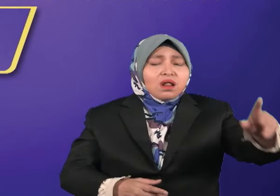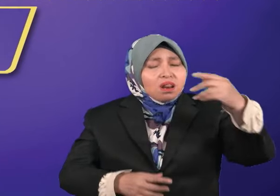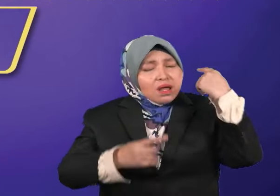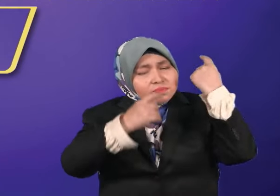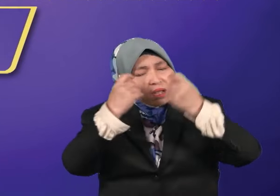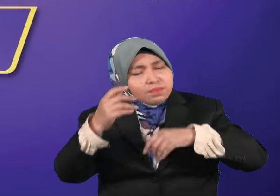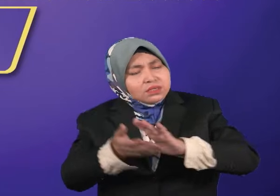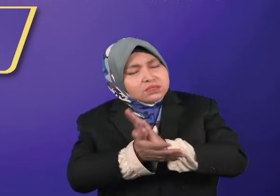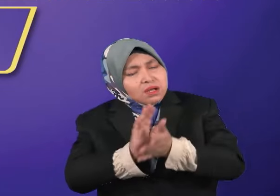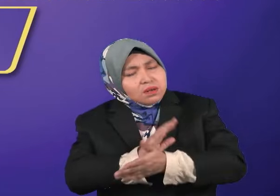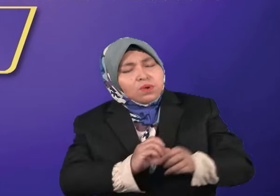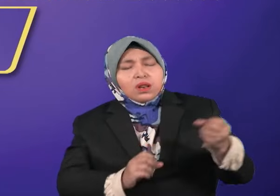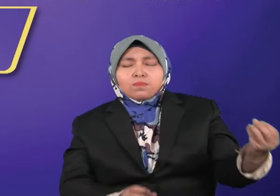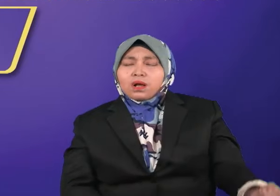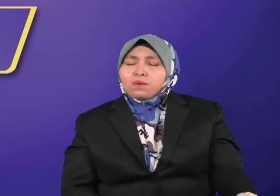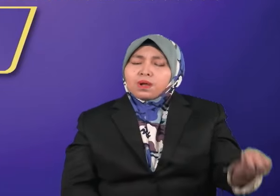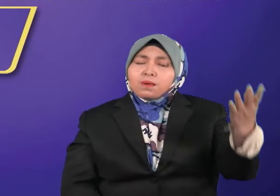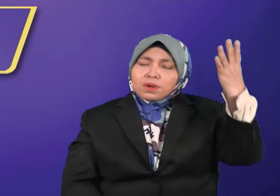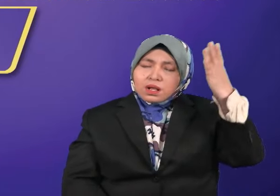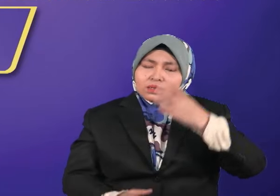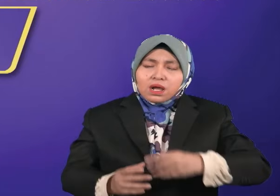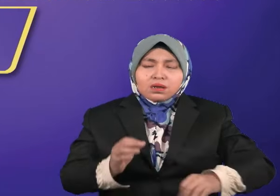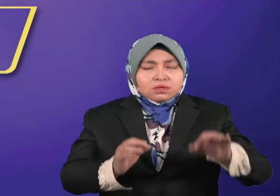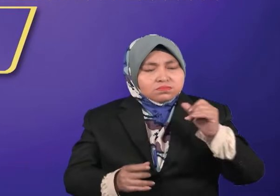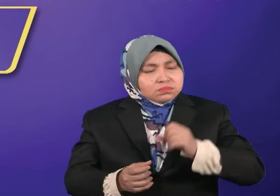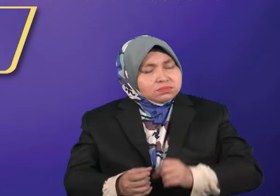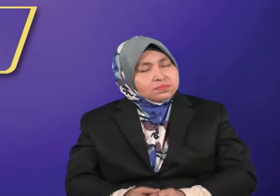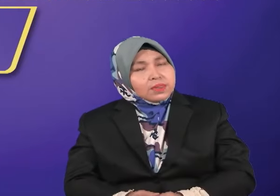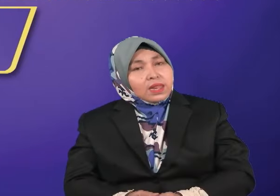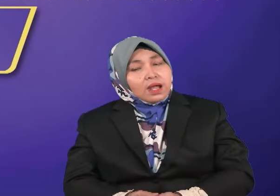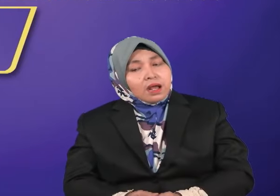من أيام أخر